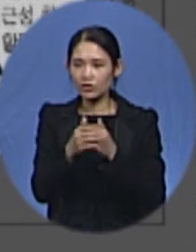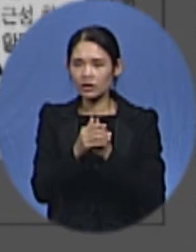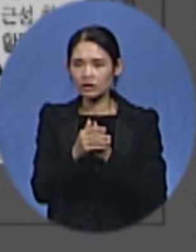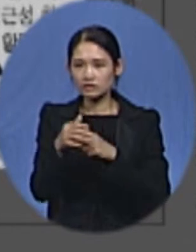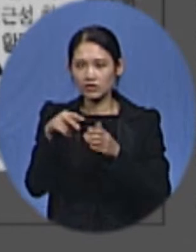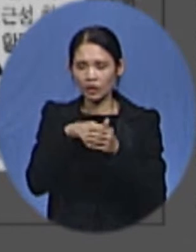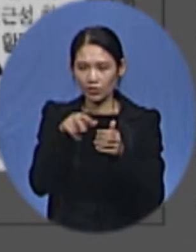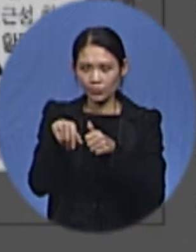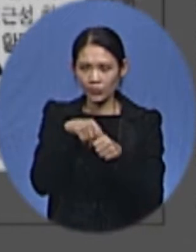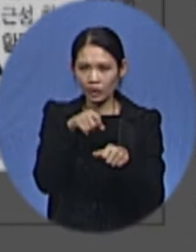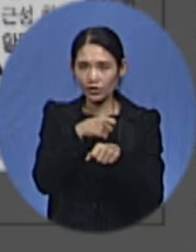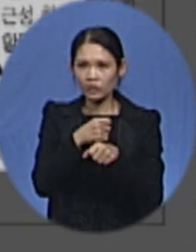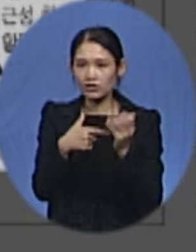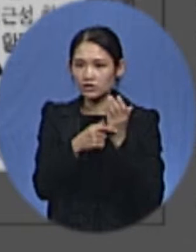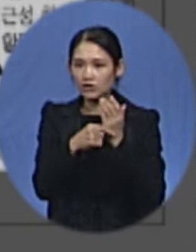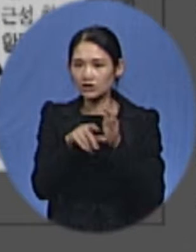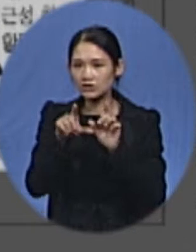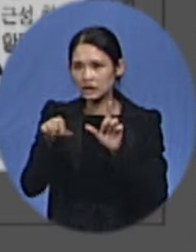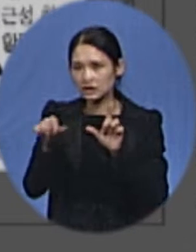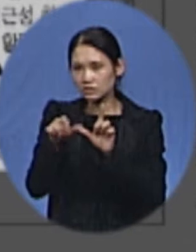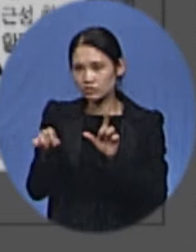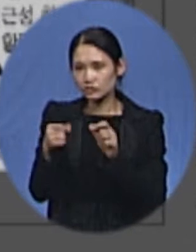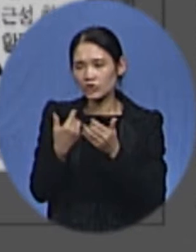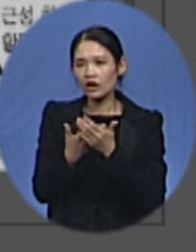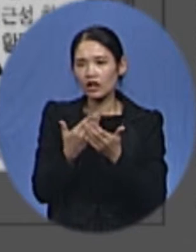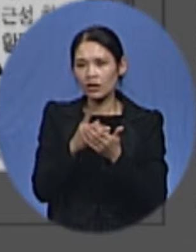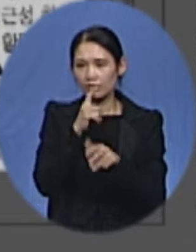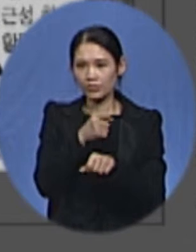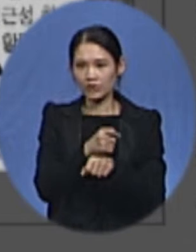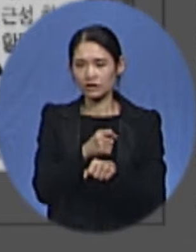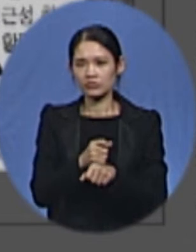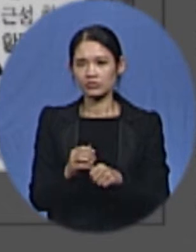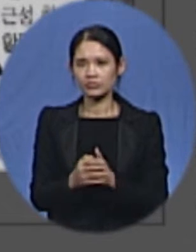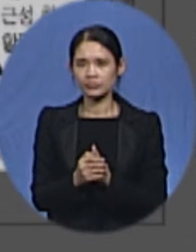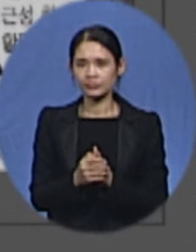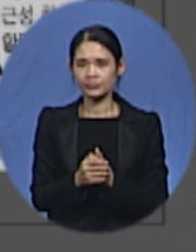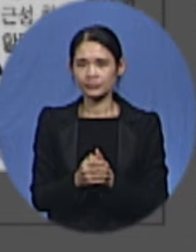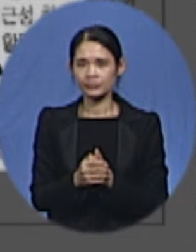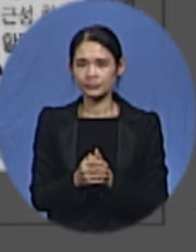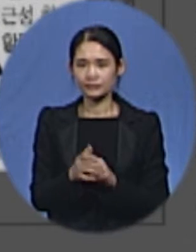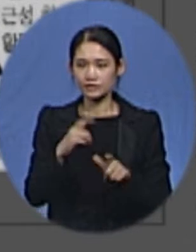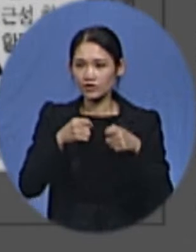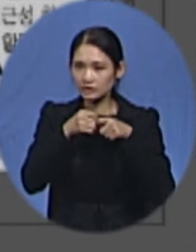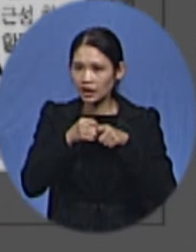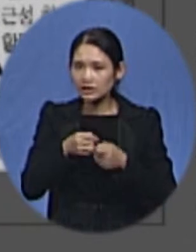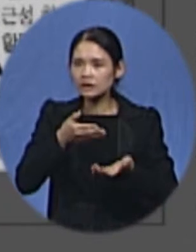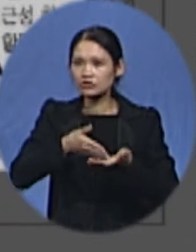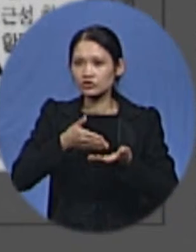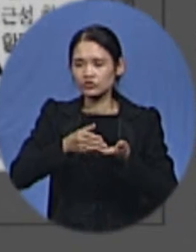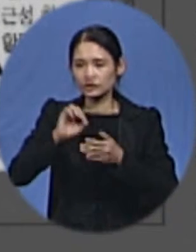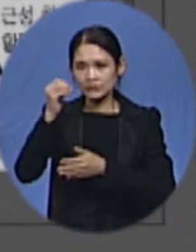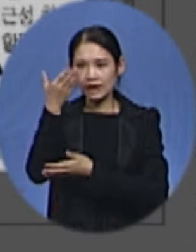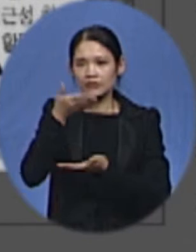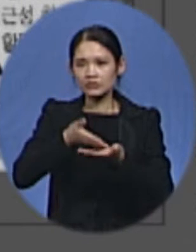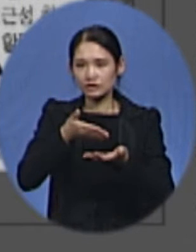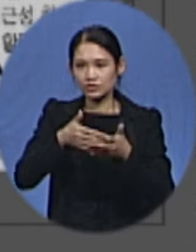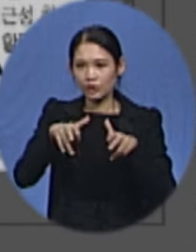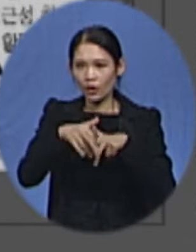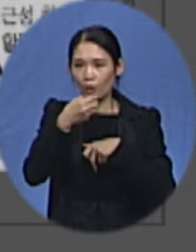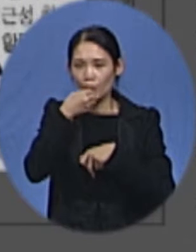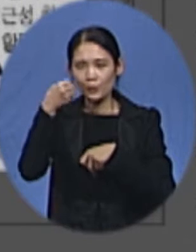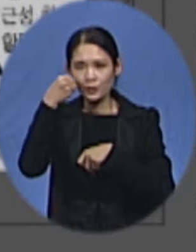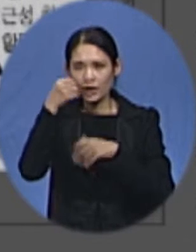취약계층을 위한 승차권 일부 할당 등을 촉구하고 있습니다. 더 자세한 뉴스는 장애인신문과